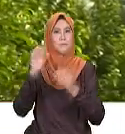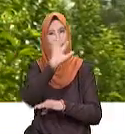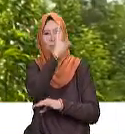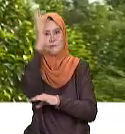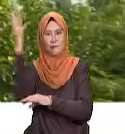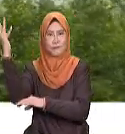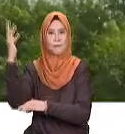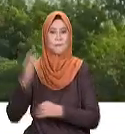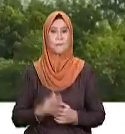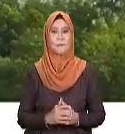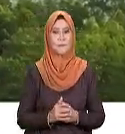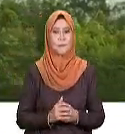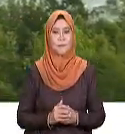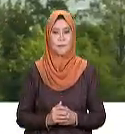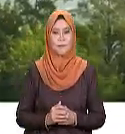jadinya.